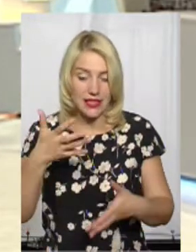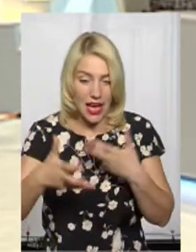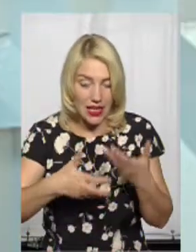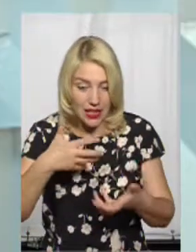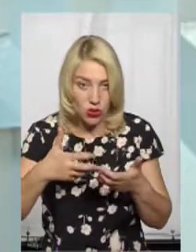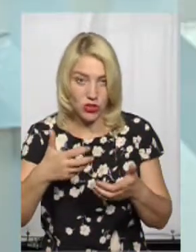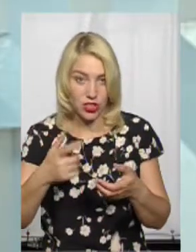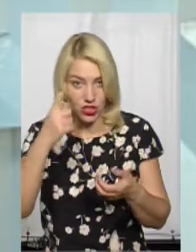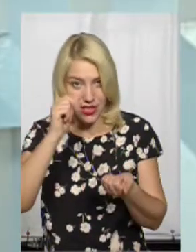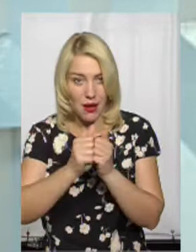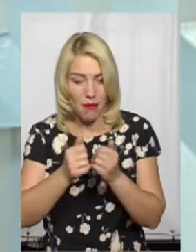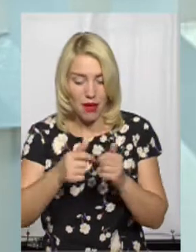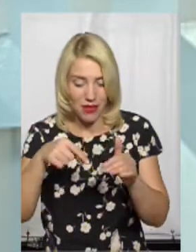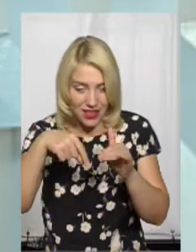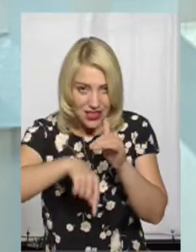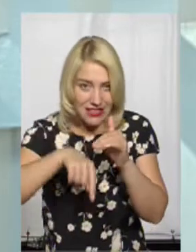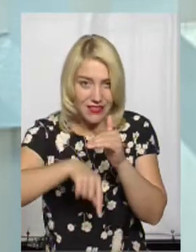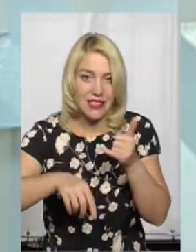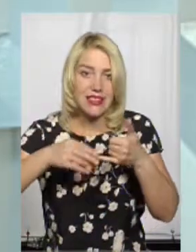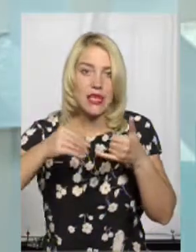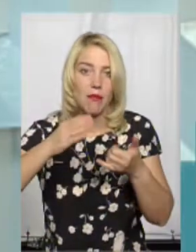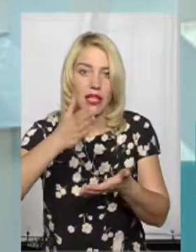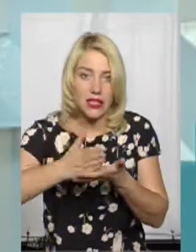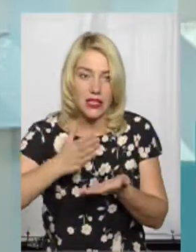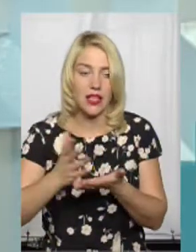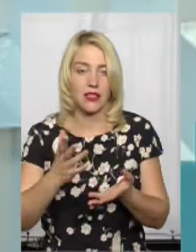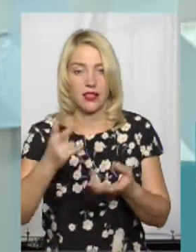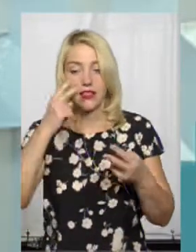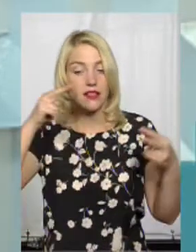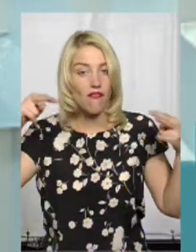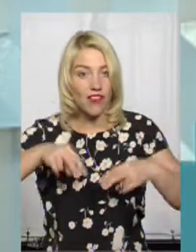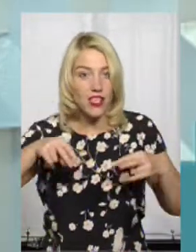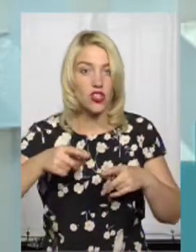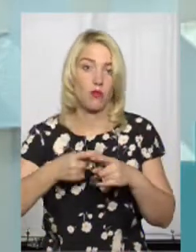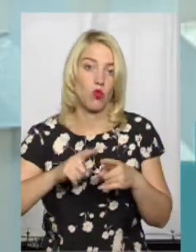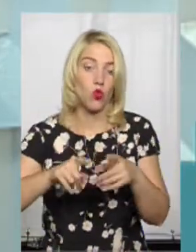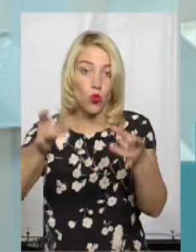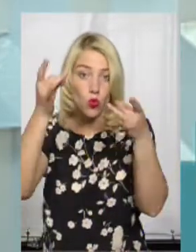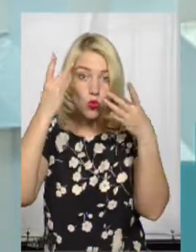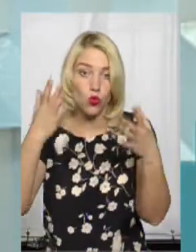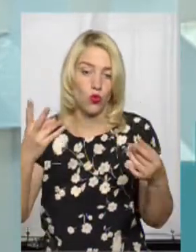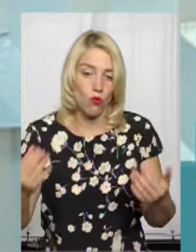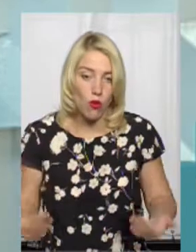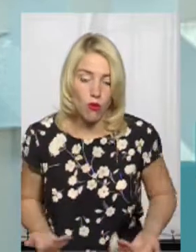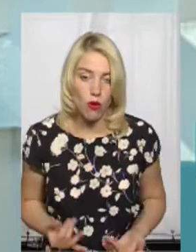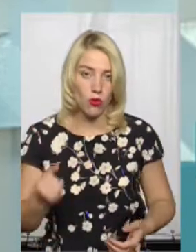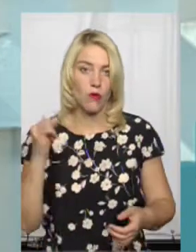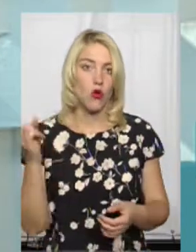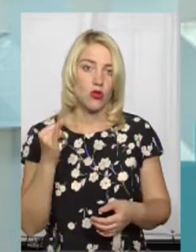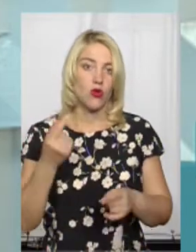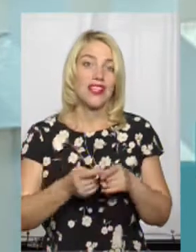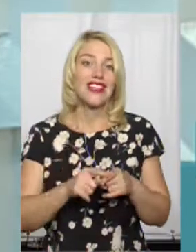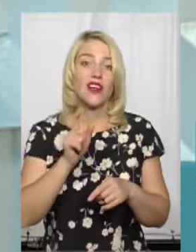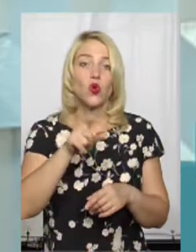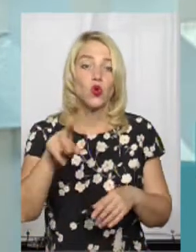які зараз знаходяться в землі, які свідчать про ту культуру, про той побут, про історію тих людей, які там жили.